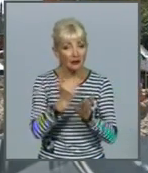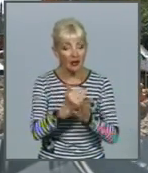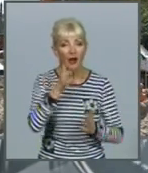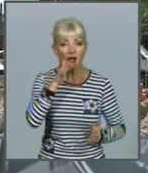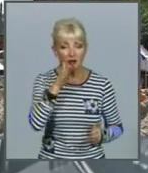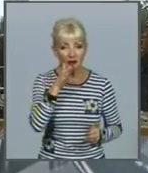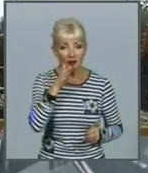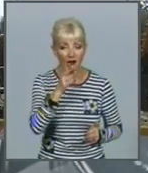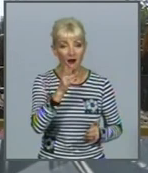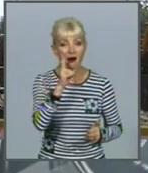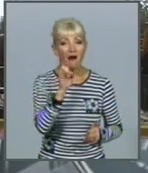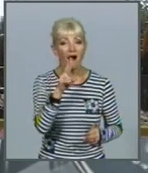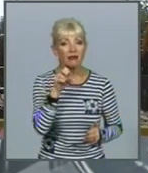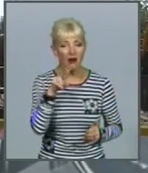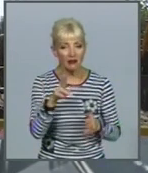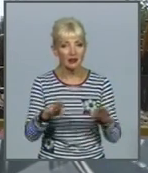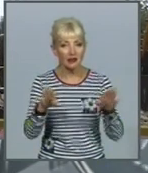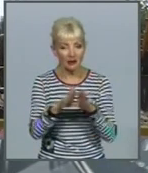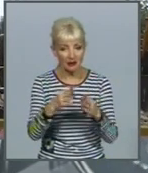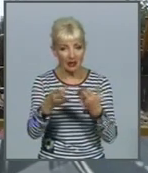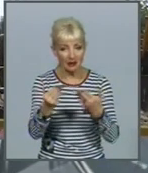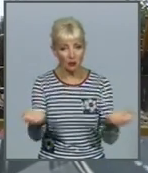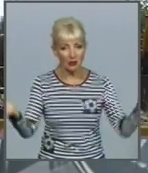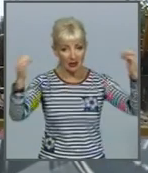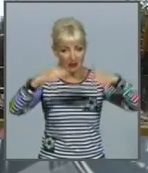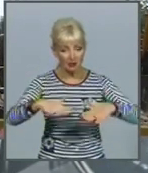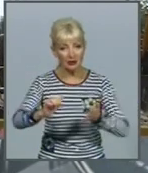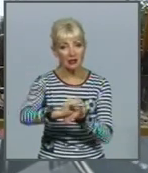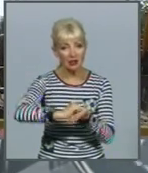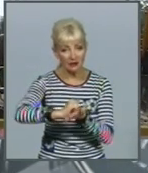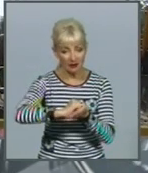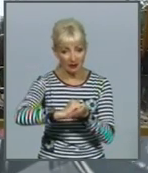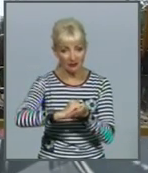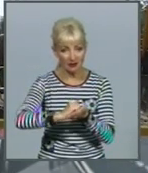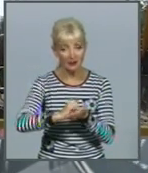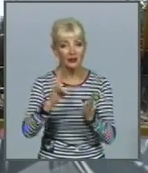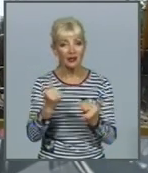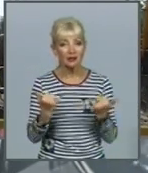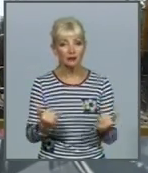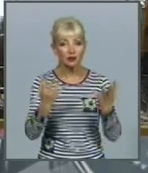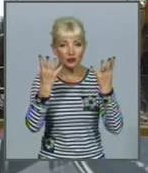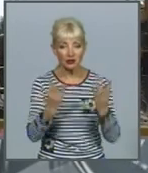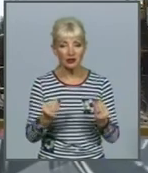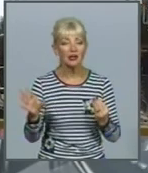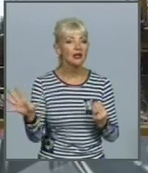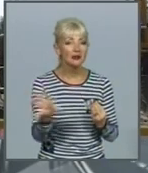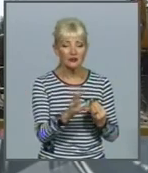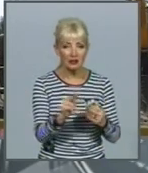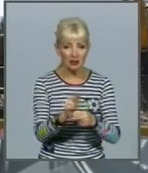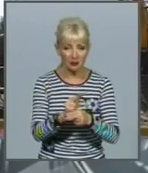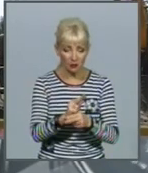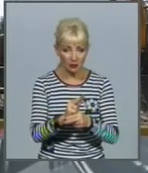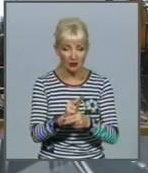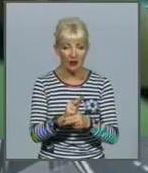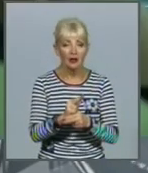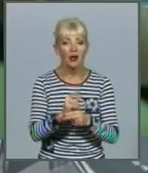закрыты, засыпаны, заасфальтированы и так далее. На сегодняшний день все объекты, которые ведется реконструкции, технологические